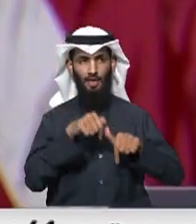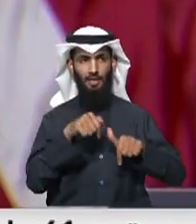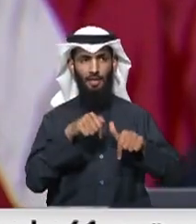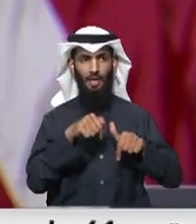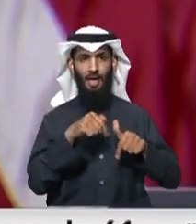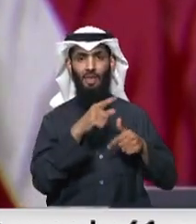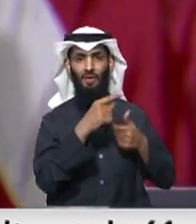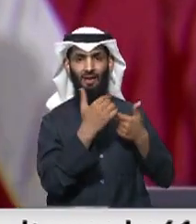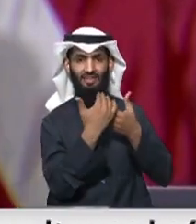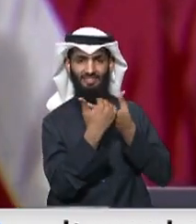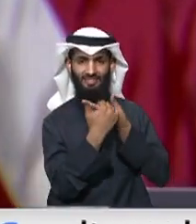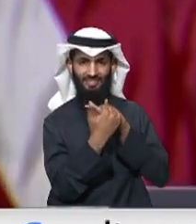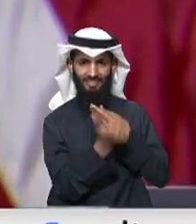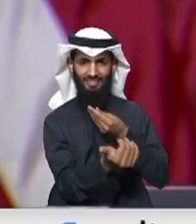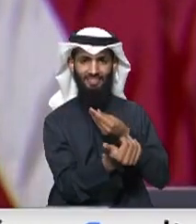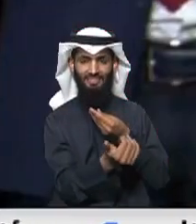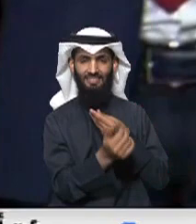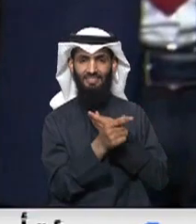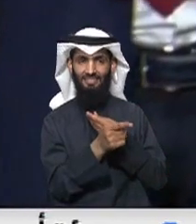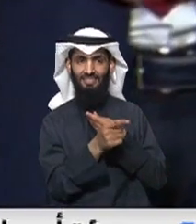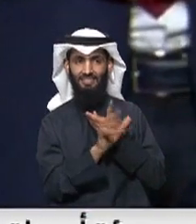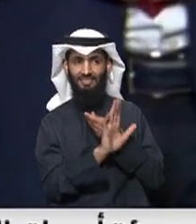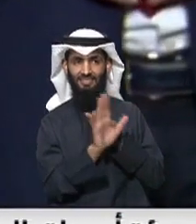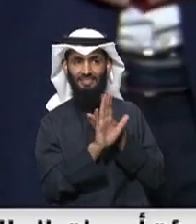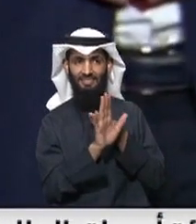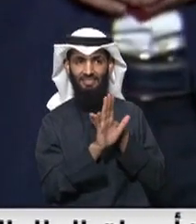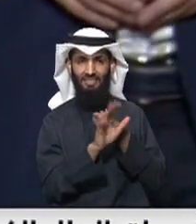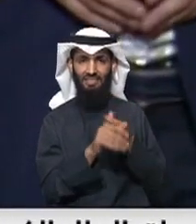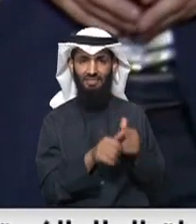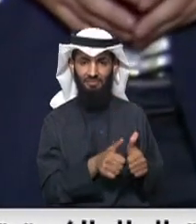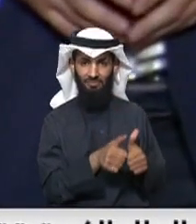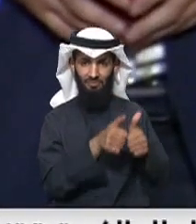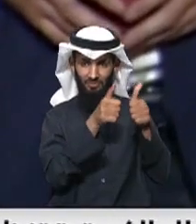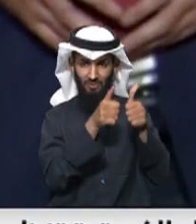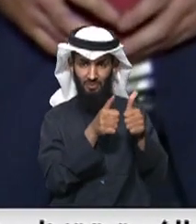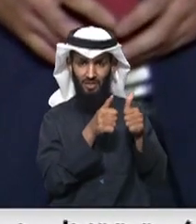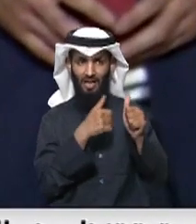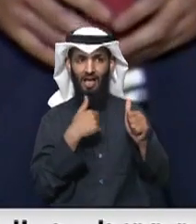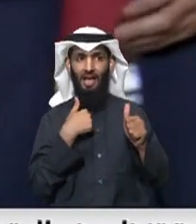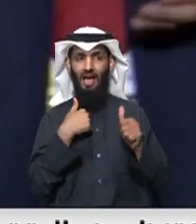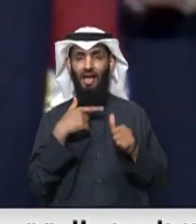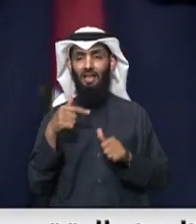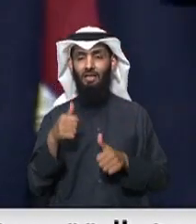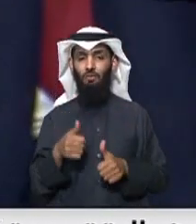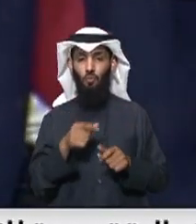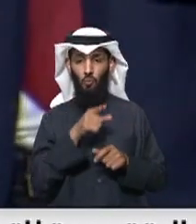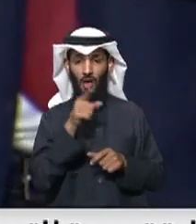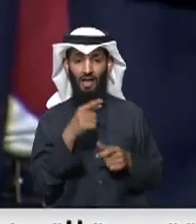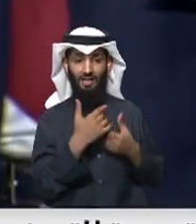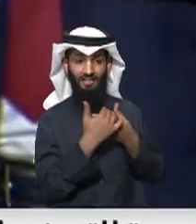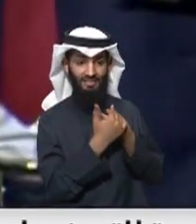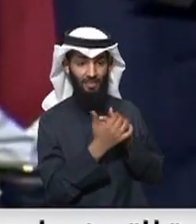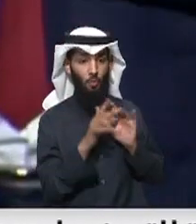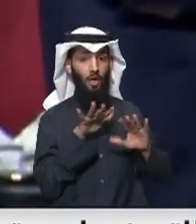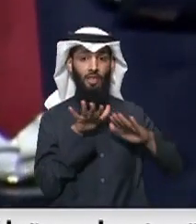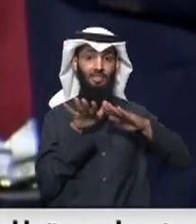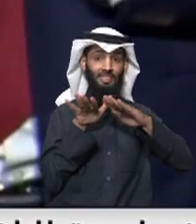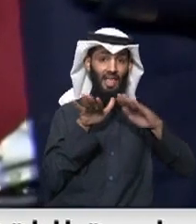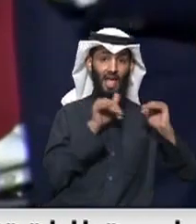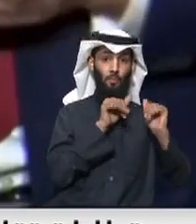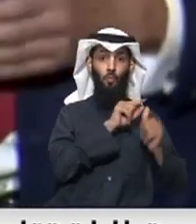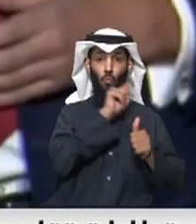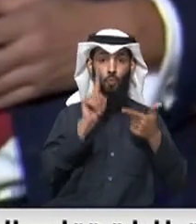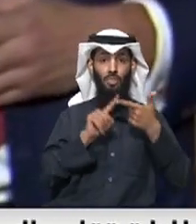ترامب انه يشرف للغايه تهيد ستانس له في سباق الترشيح الرئاسي للحزب الجمهوري مضيفا انه